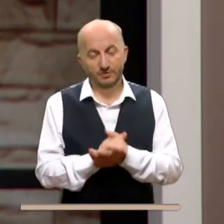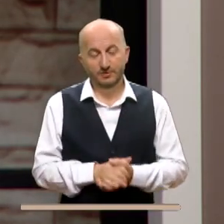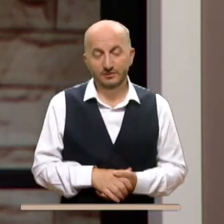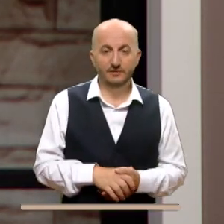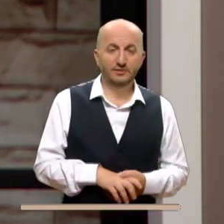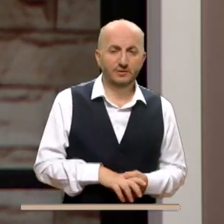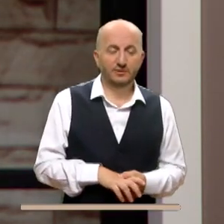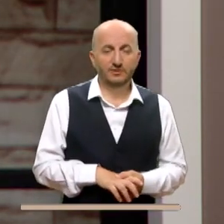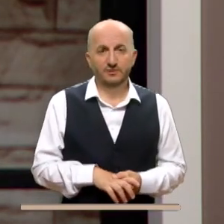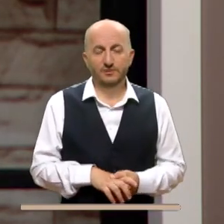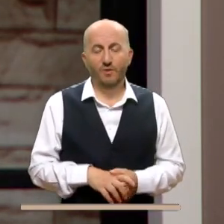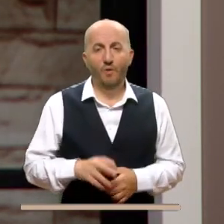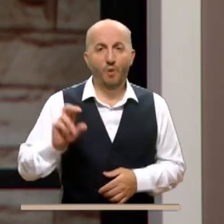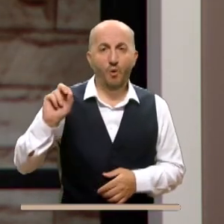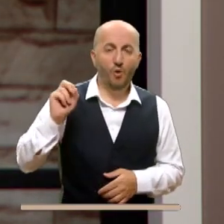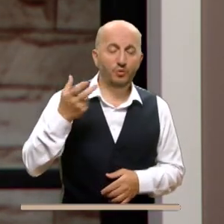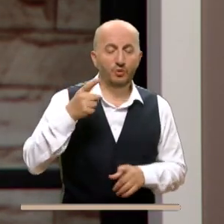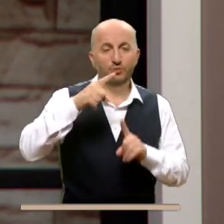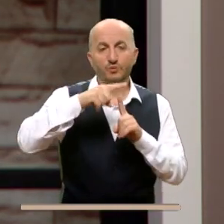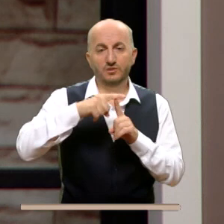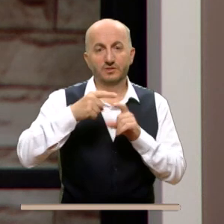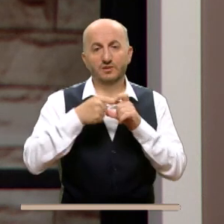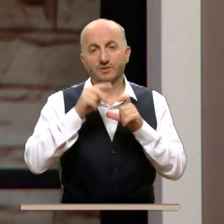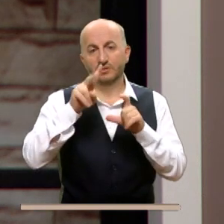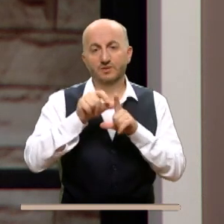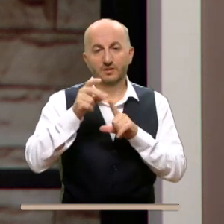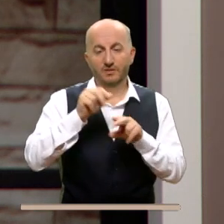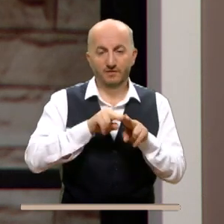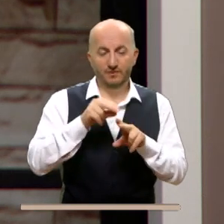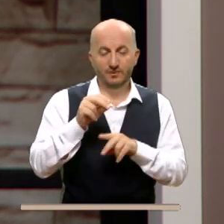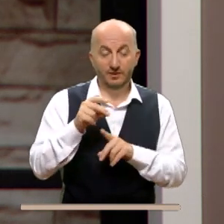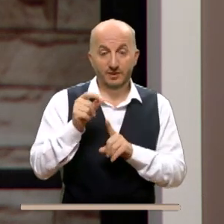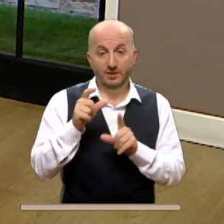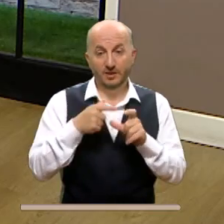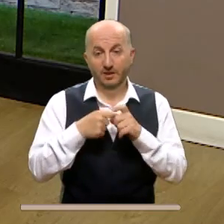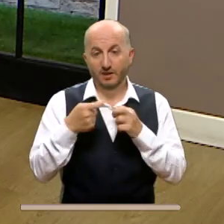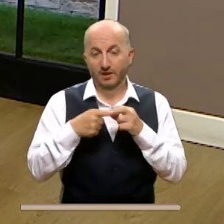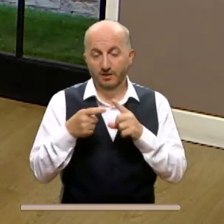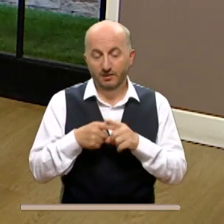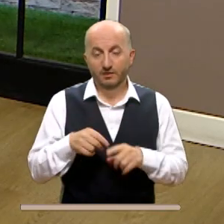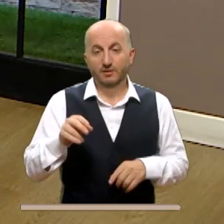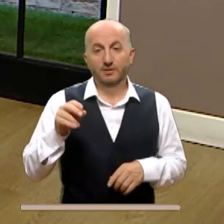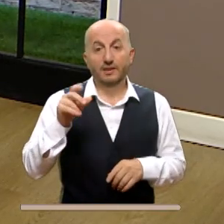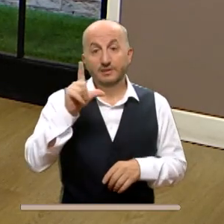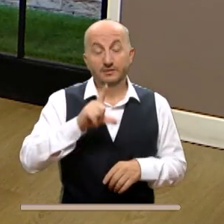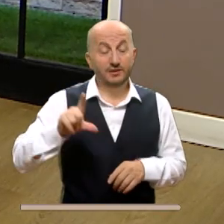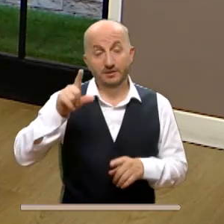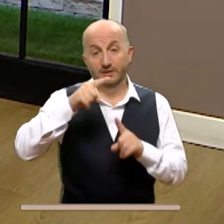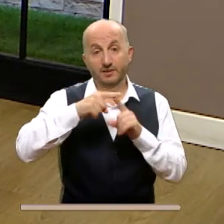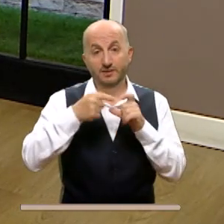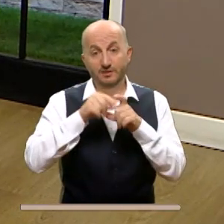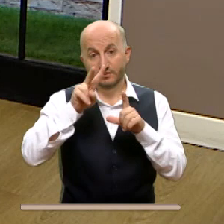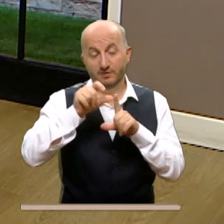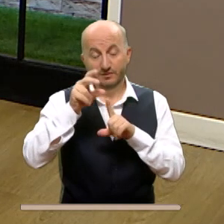Peki Yunus Emre, ortaokul tevfikileri, lisede tevfikileri. Şimdi bu okulu kazanmanın bir bedeli var,